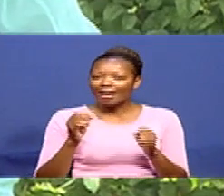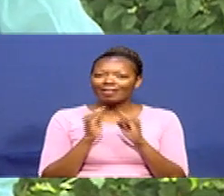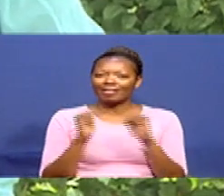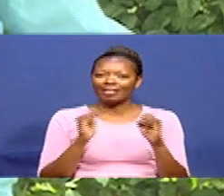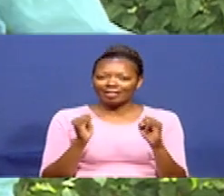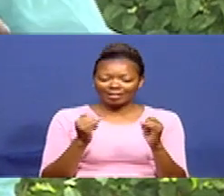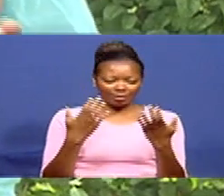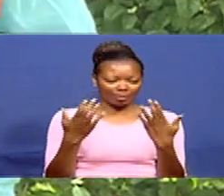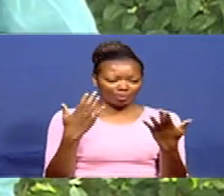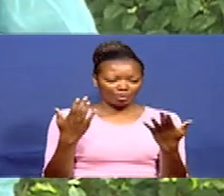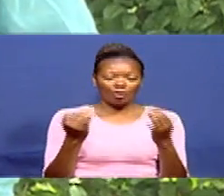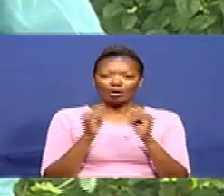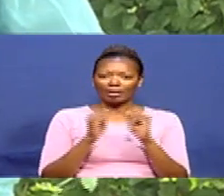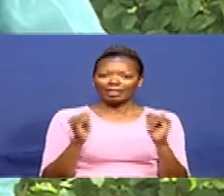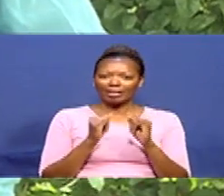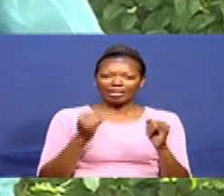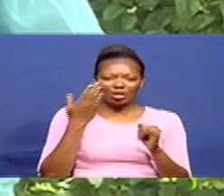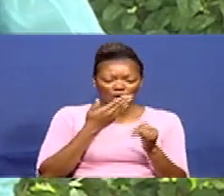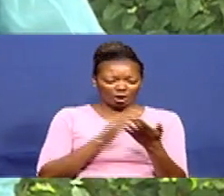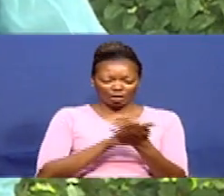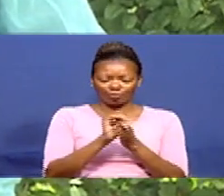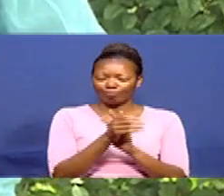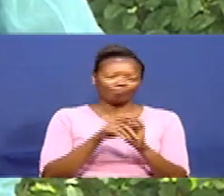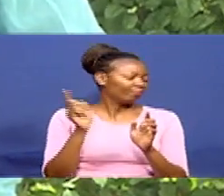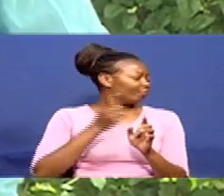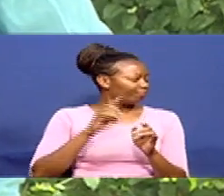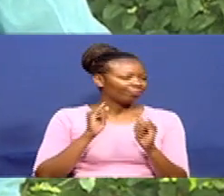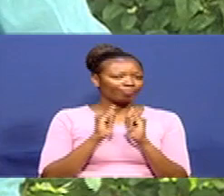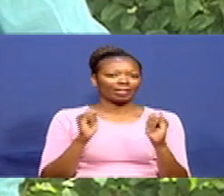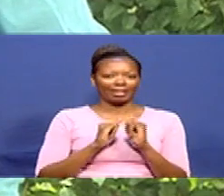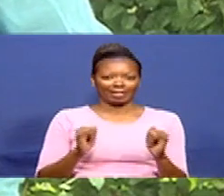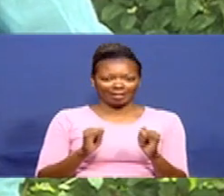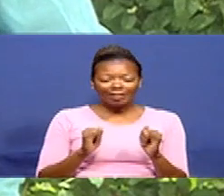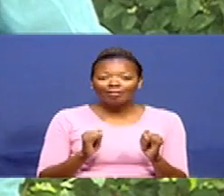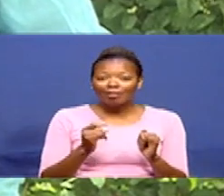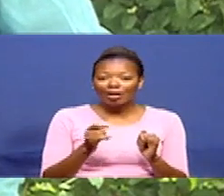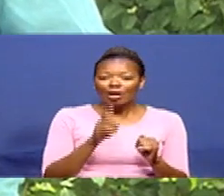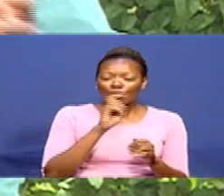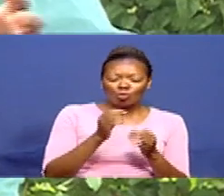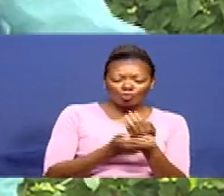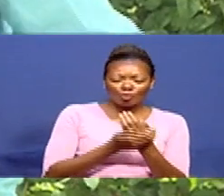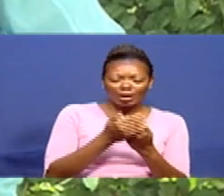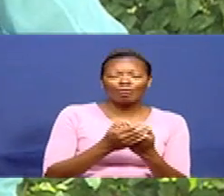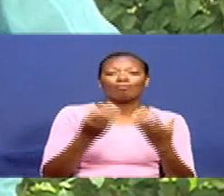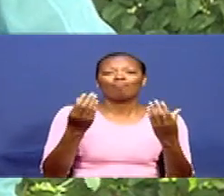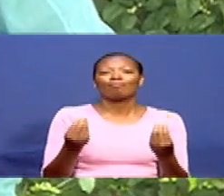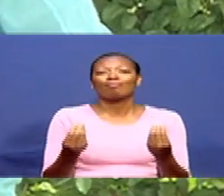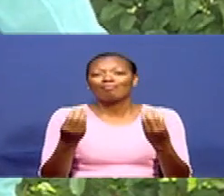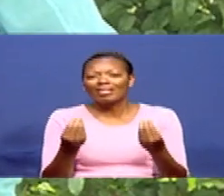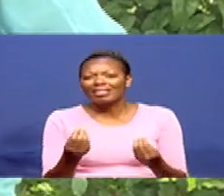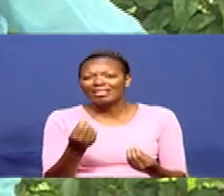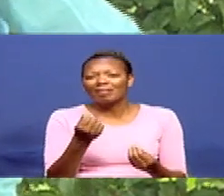yoyote. Kilimo cha kuku ni rahisi kuanzisha kwani hakihitaji hela nyingi kwanza na pia hakihitaji sehemu kubwa